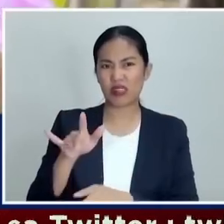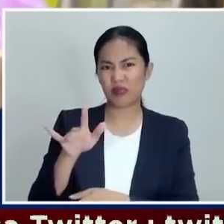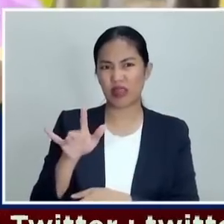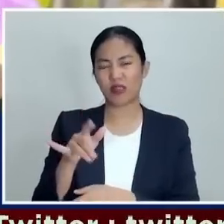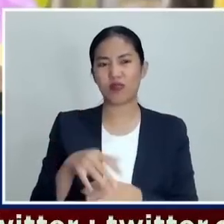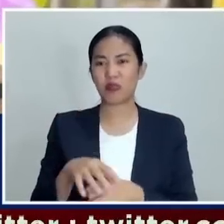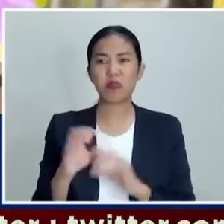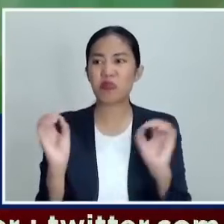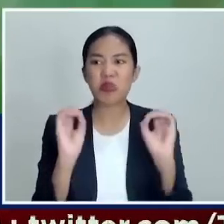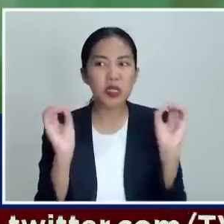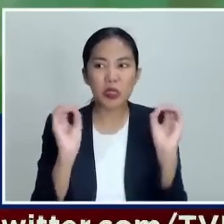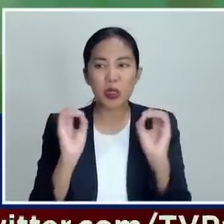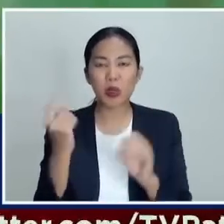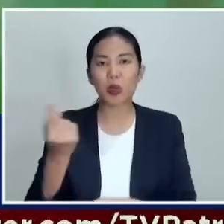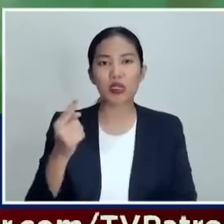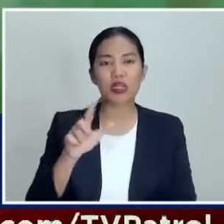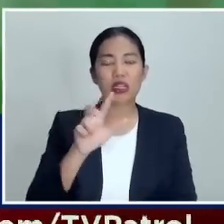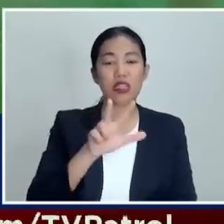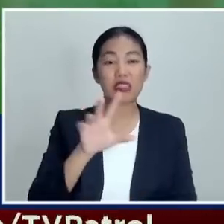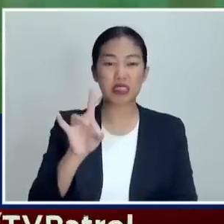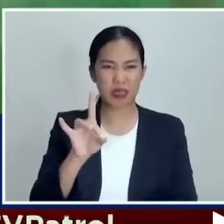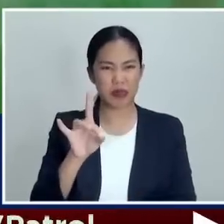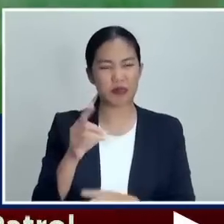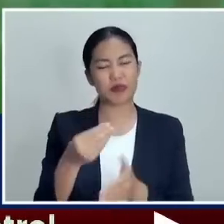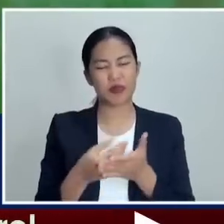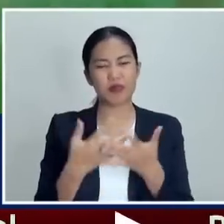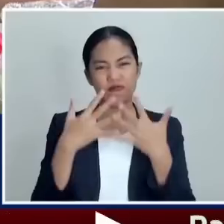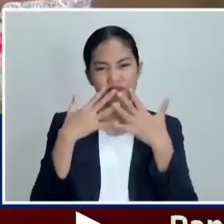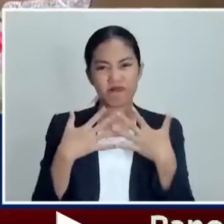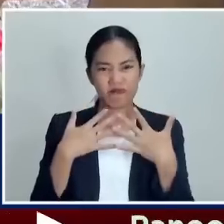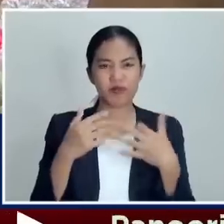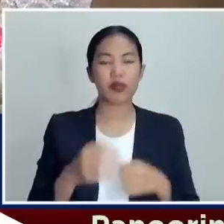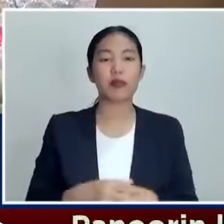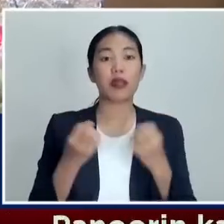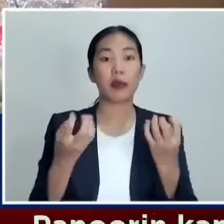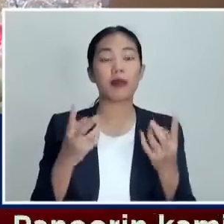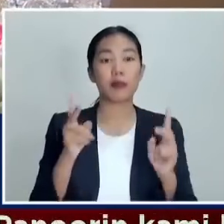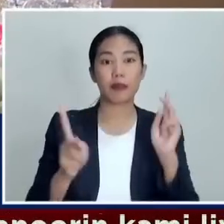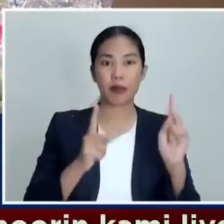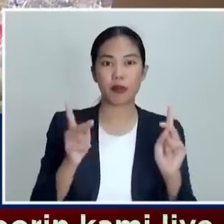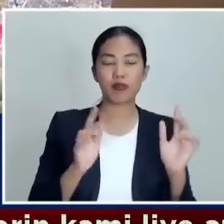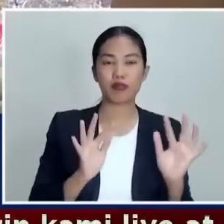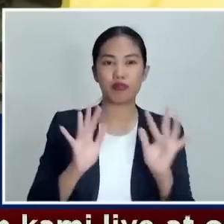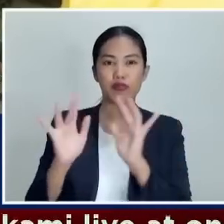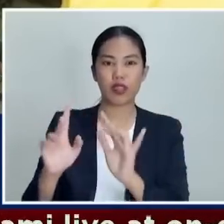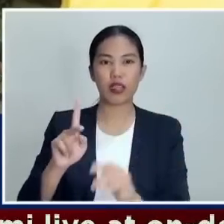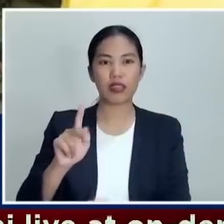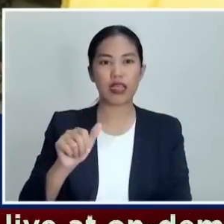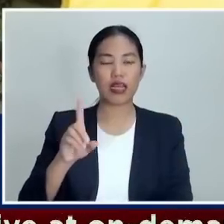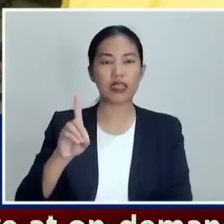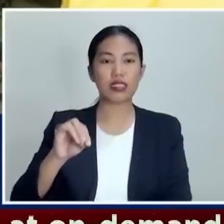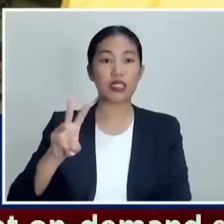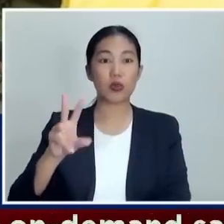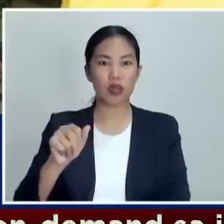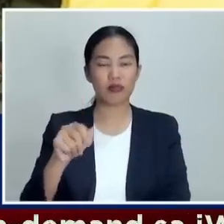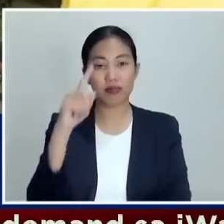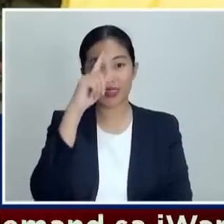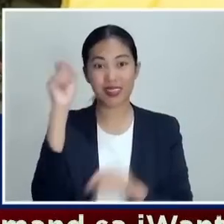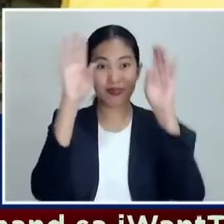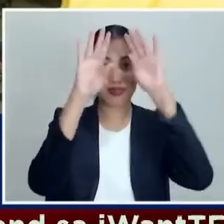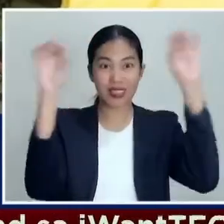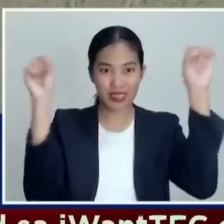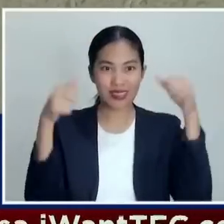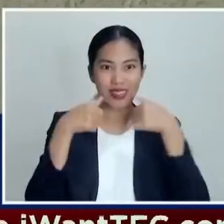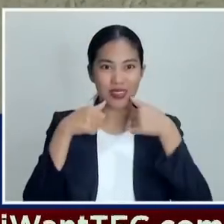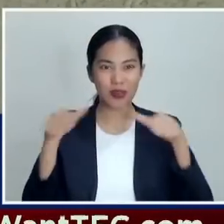talaga. Nalulungkot din. Marami ang pumupunta sa Kadiwa dahil sa pahayag ng Pangulo na malapit nang makamit ang